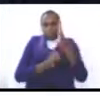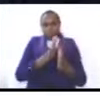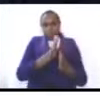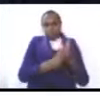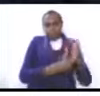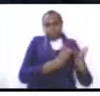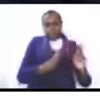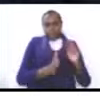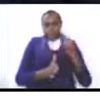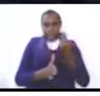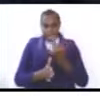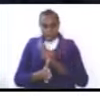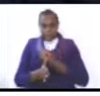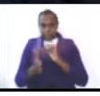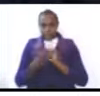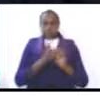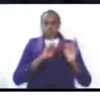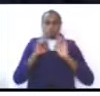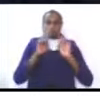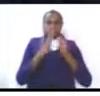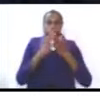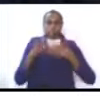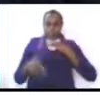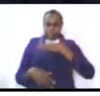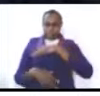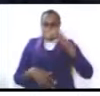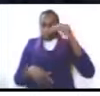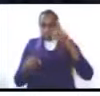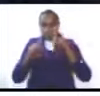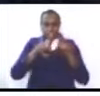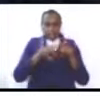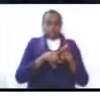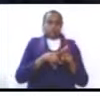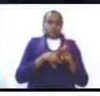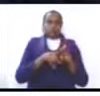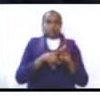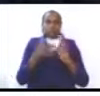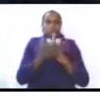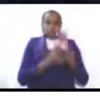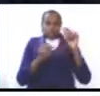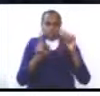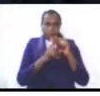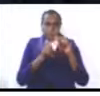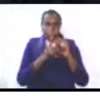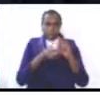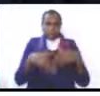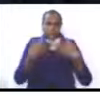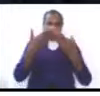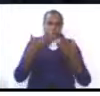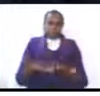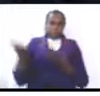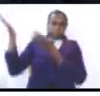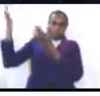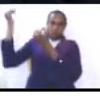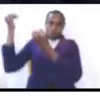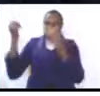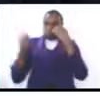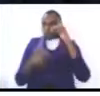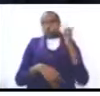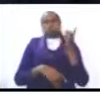uweze kunena na nafsi zetu, na ndio uweze kupitia neno lako kutupatia tumaini la